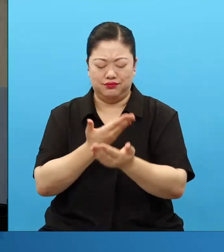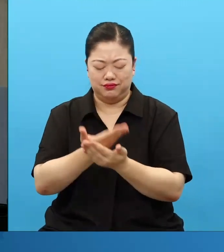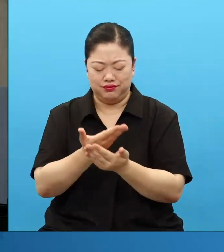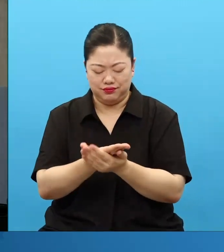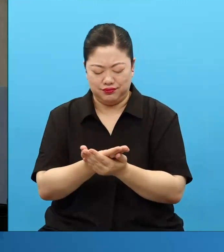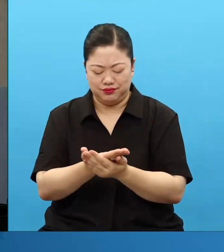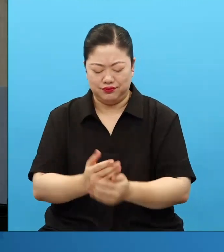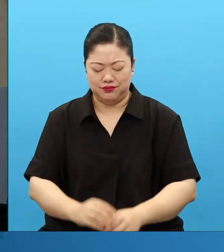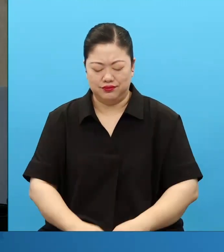주시겠습니다.